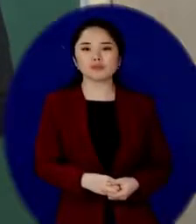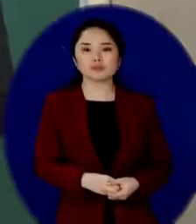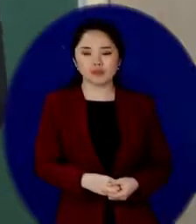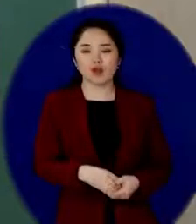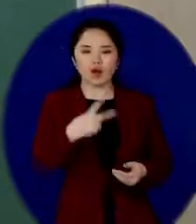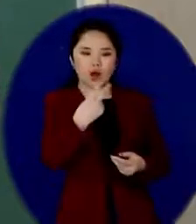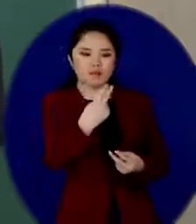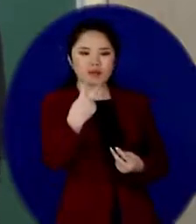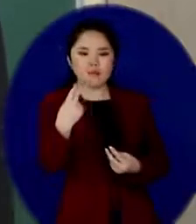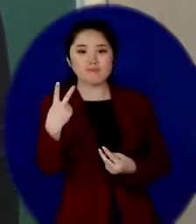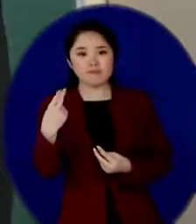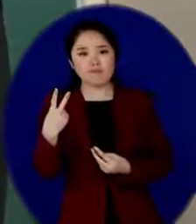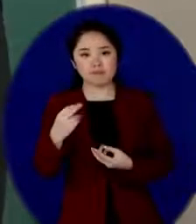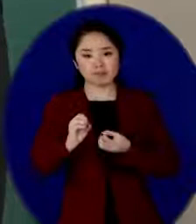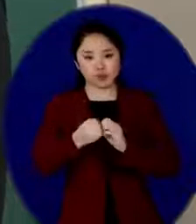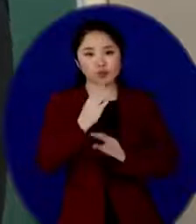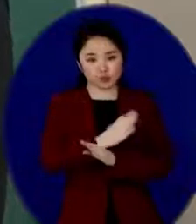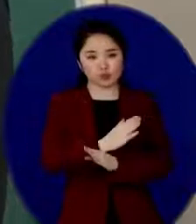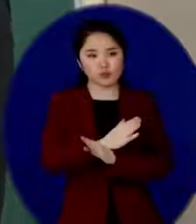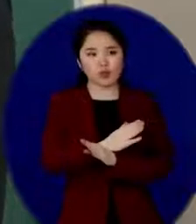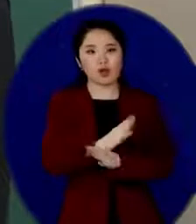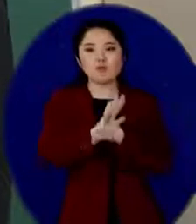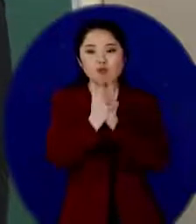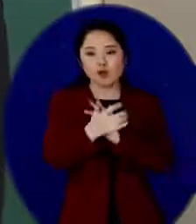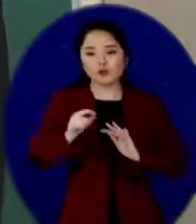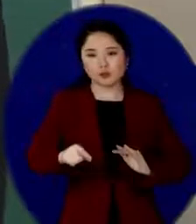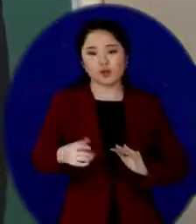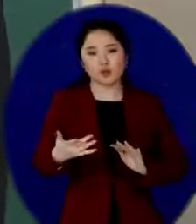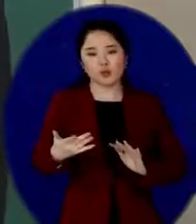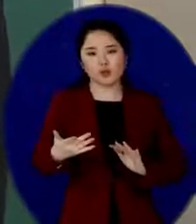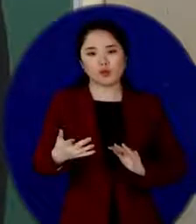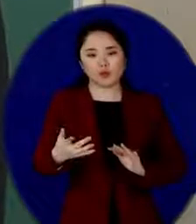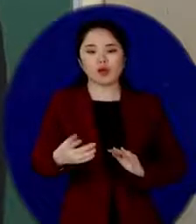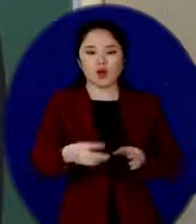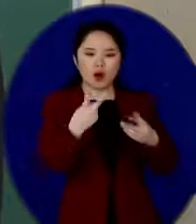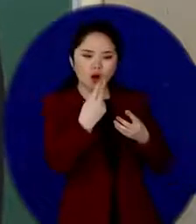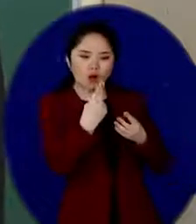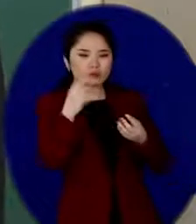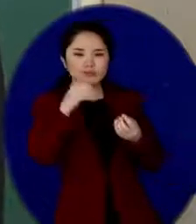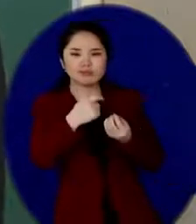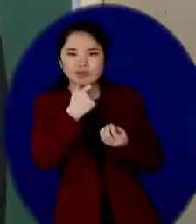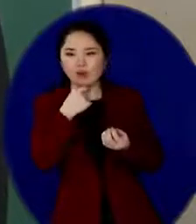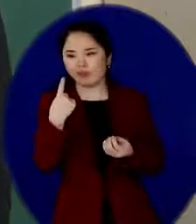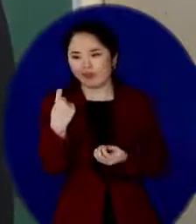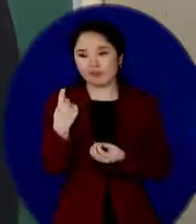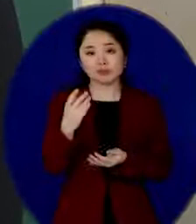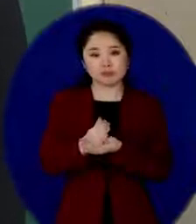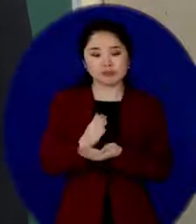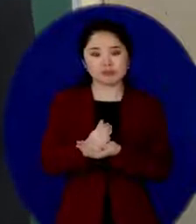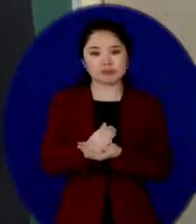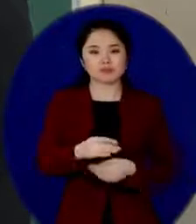2 2-оор нь багцлаа багш нь. Гэтэл энд багцад орч чадсангүй.